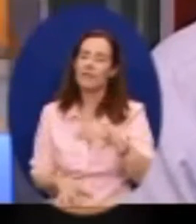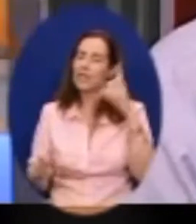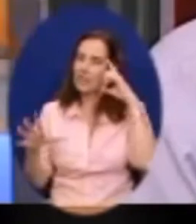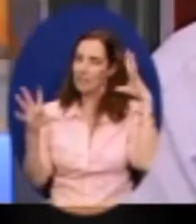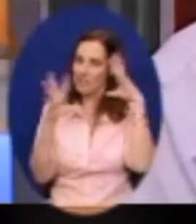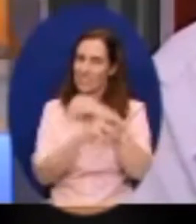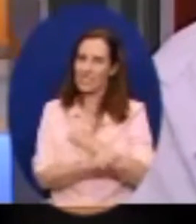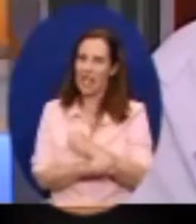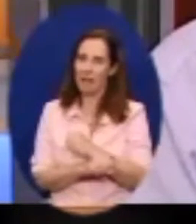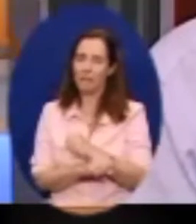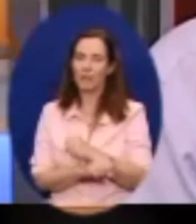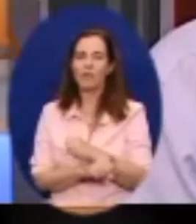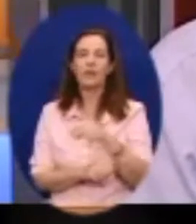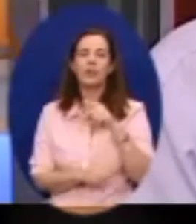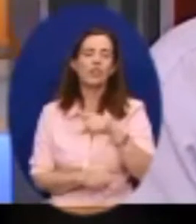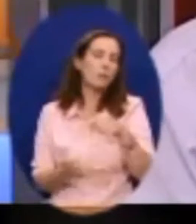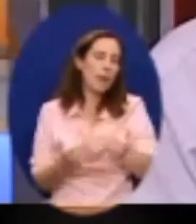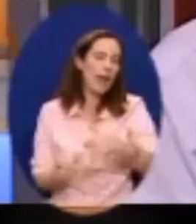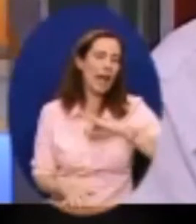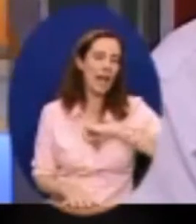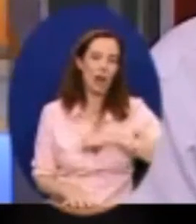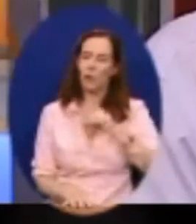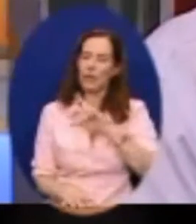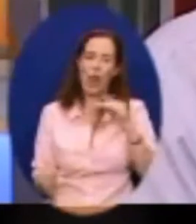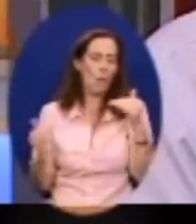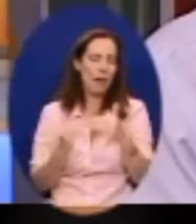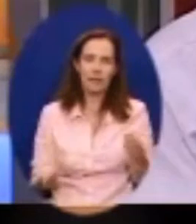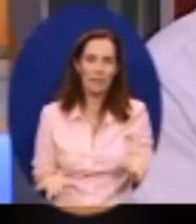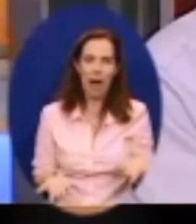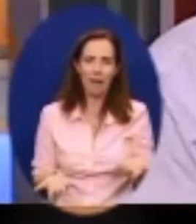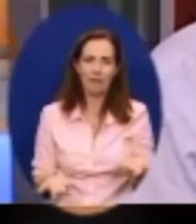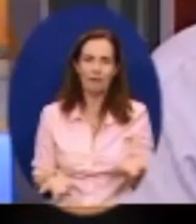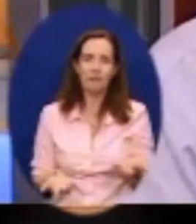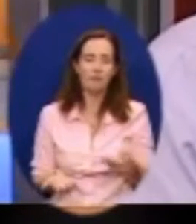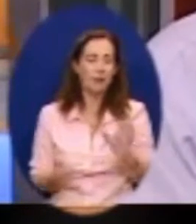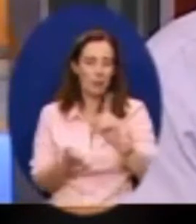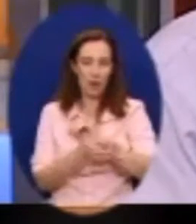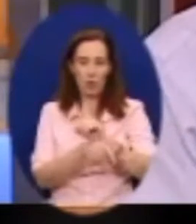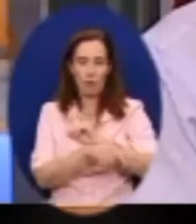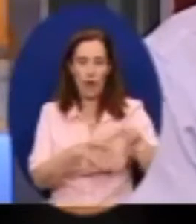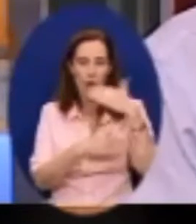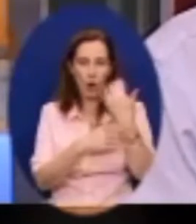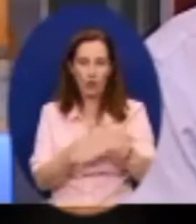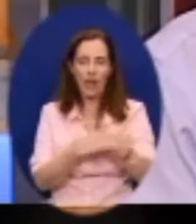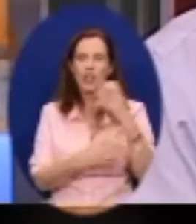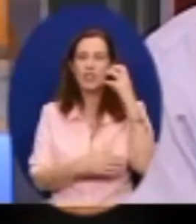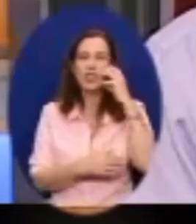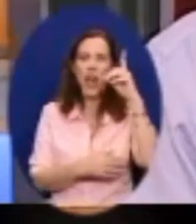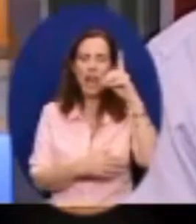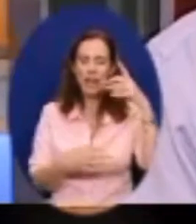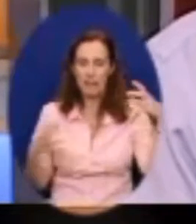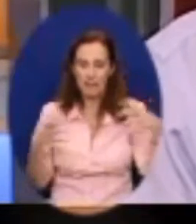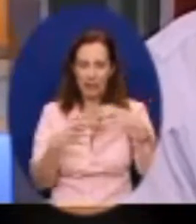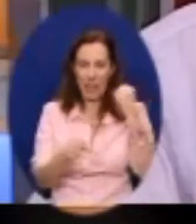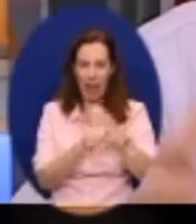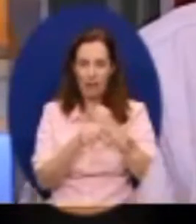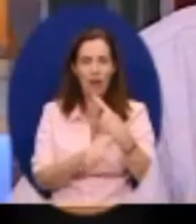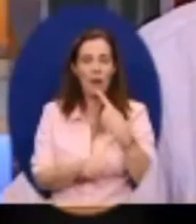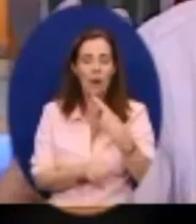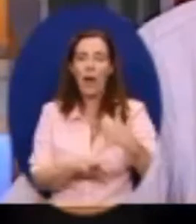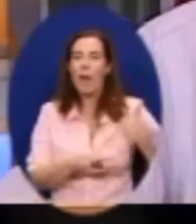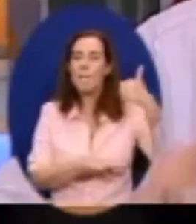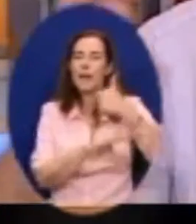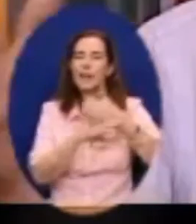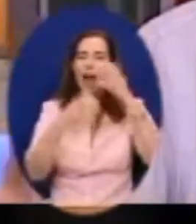גישה שמבוססת על קנאות, היא לא ראויה. לאחרונה למשל שלי חימוביץ' שהעלתה פוסט בפייסבוק